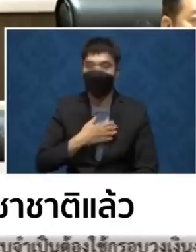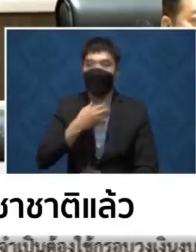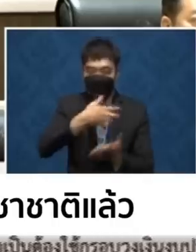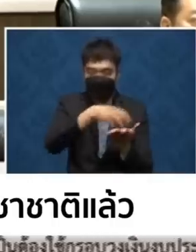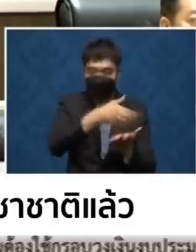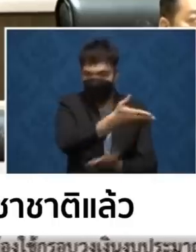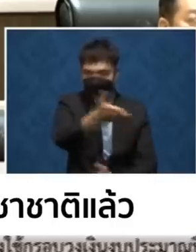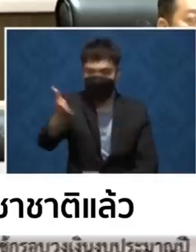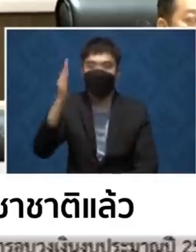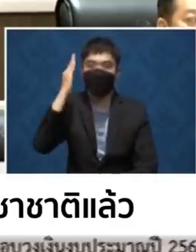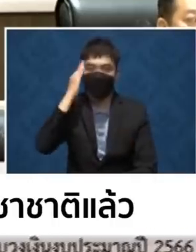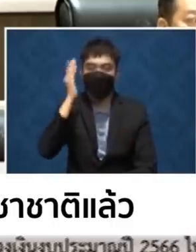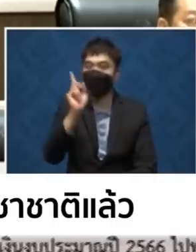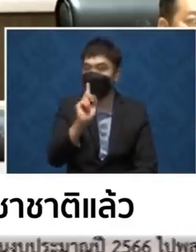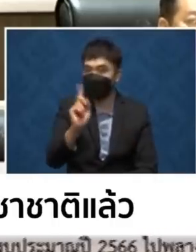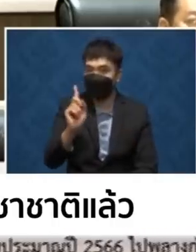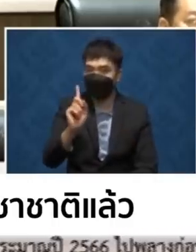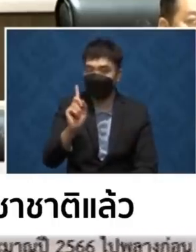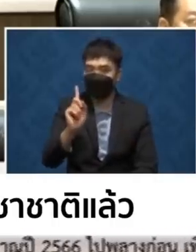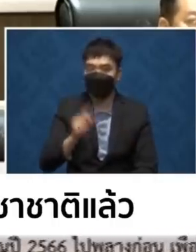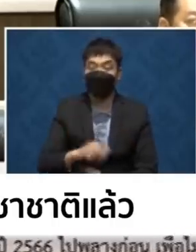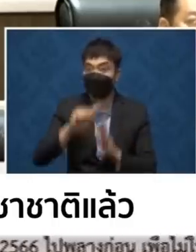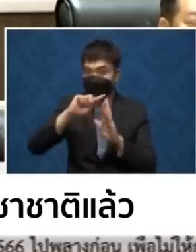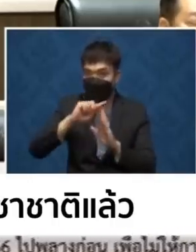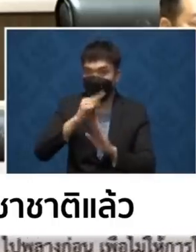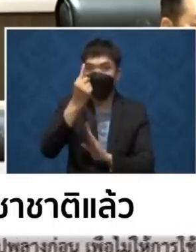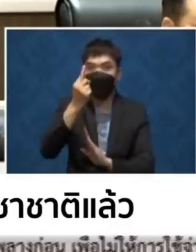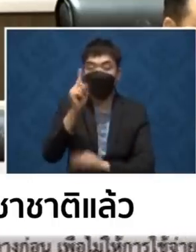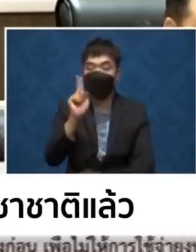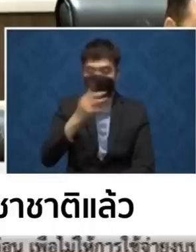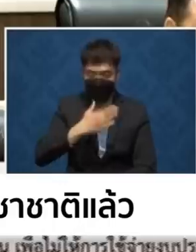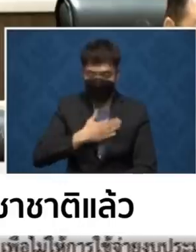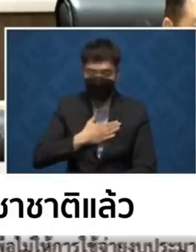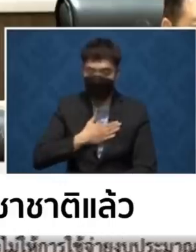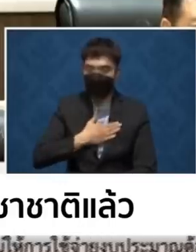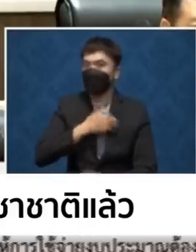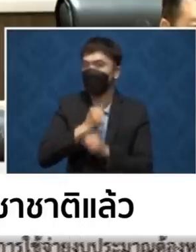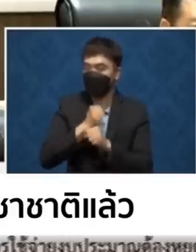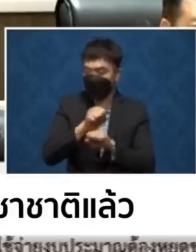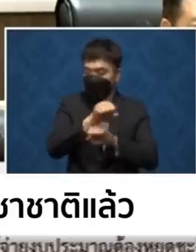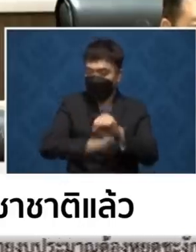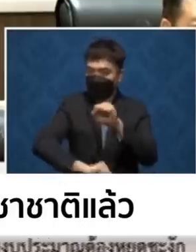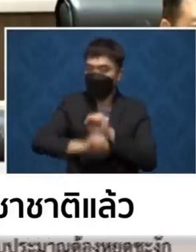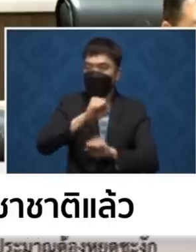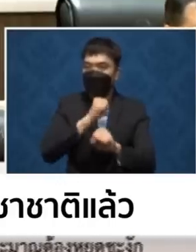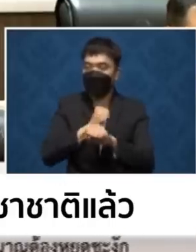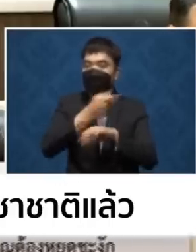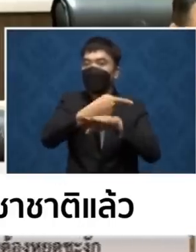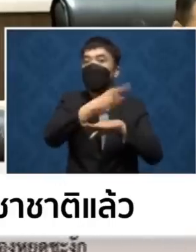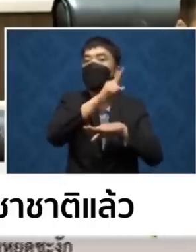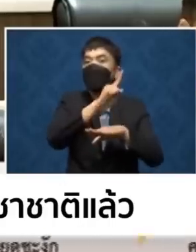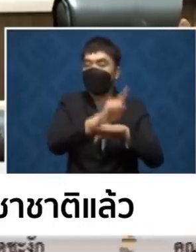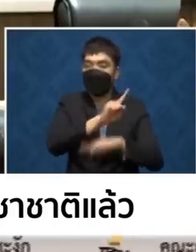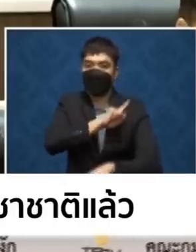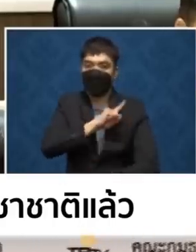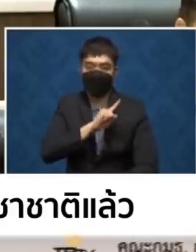ำแหน่งอะไรเลยในการบริหารพรรคเพราะฉะนั้นจำเป็นก็ต้องลาออกแล้วมันมีผลคุณผู้ชมก็คือว่าจะทำให้กรรมการบริหารพรรคชุดปัจจุบันเนี่ยต้องพ้น